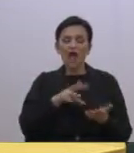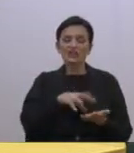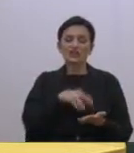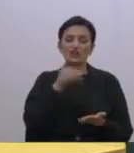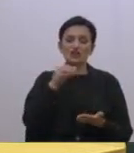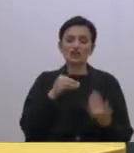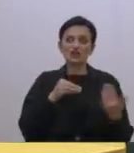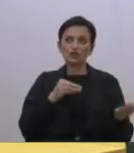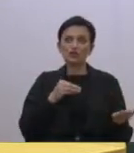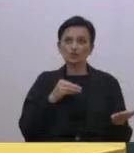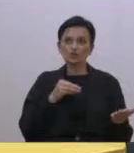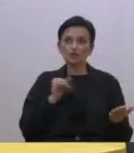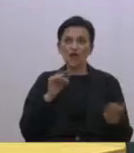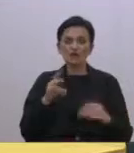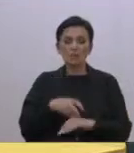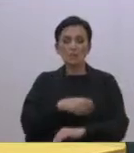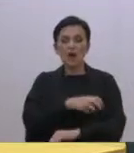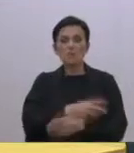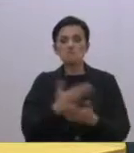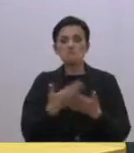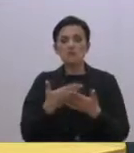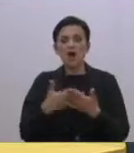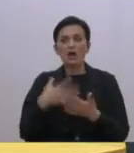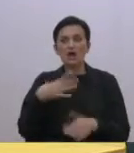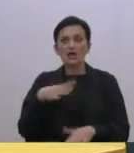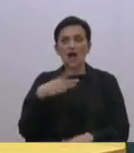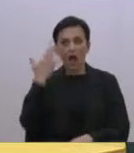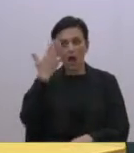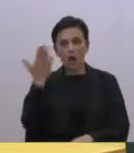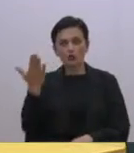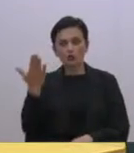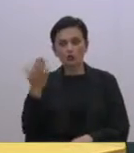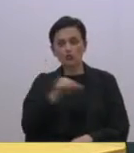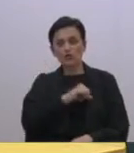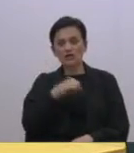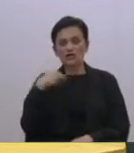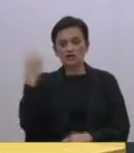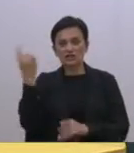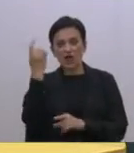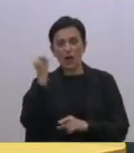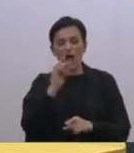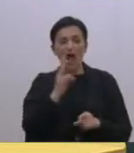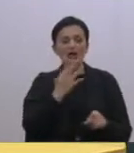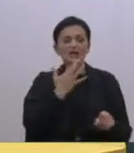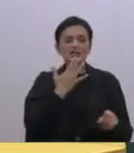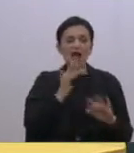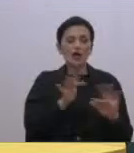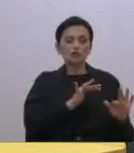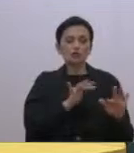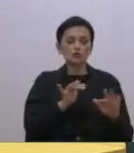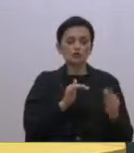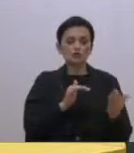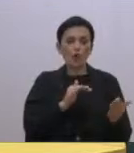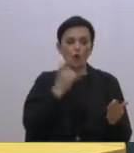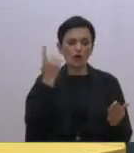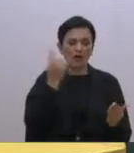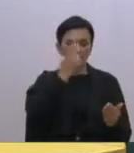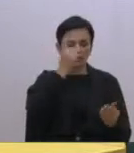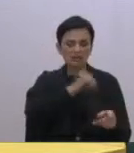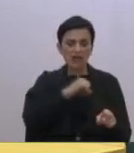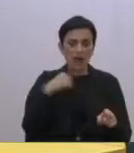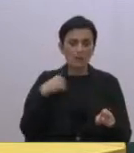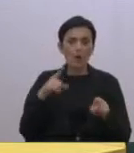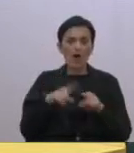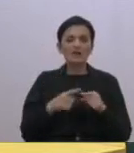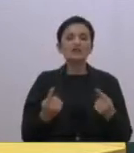ან რაღაცა ესეთ პარტიას, ან მაგალითად ქართულოცნებას დამოუკიდებლად, ან ნაციონალურ მოძრაობას დამოუკიდებლად, ასეთი მასშტაბის